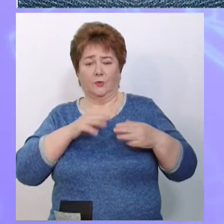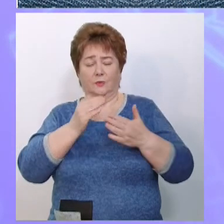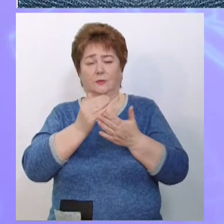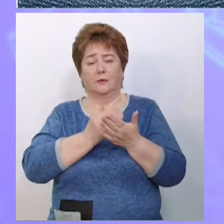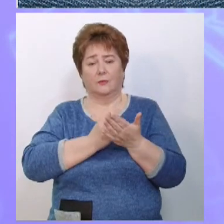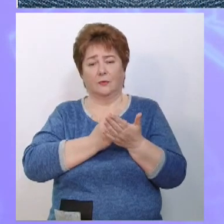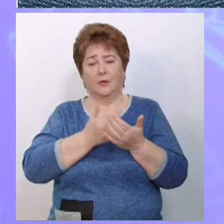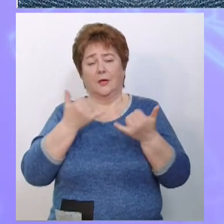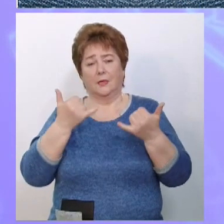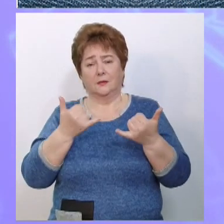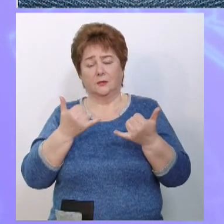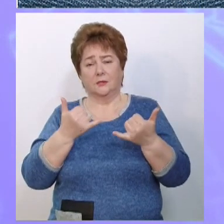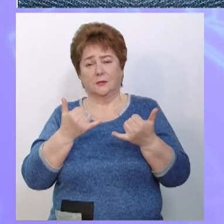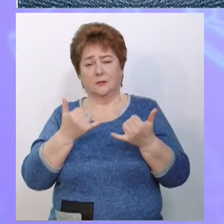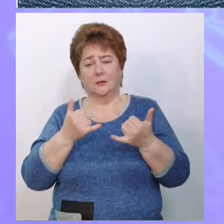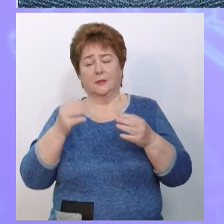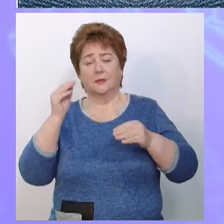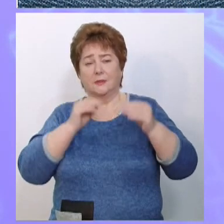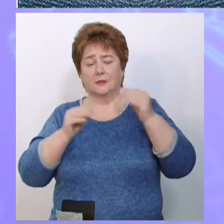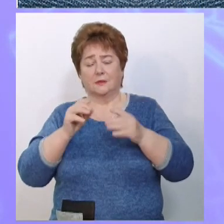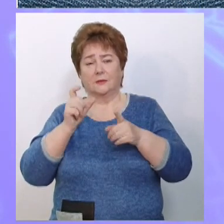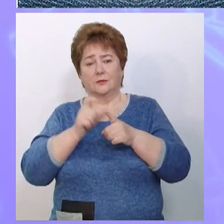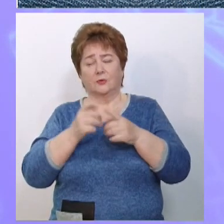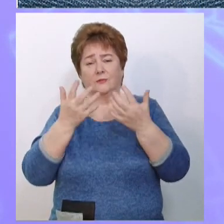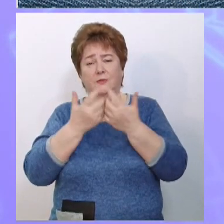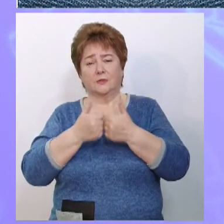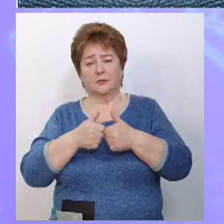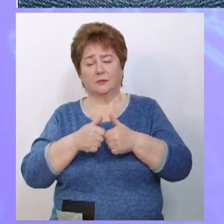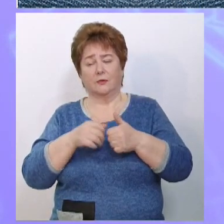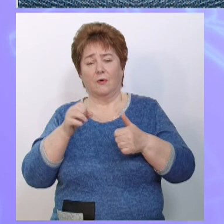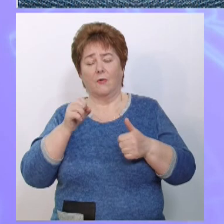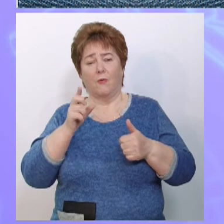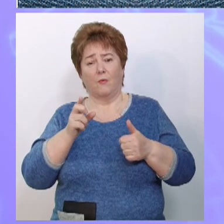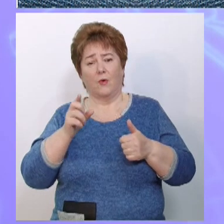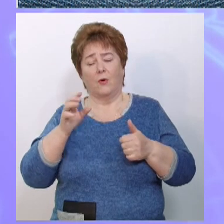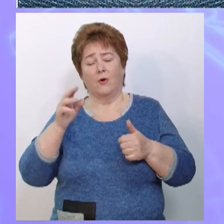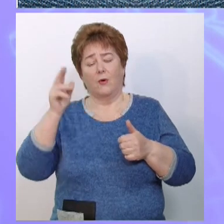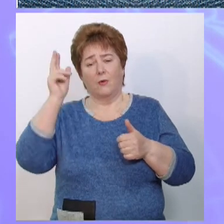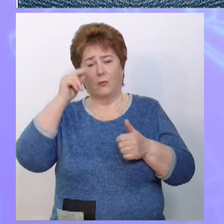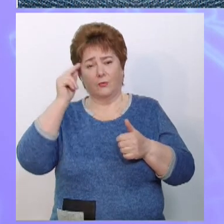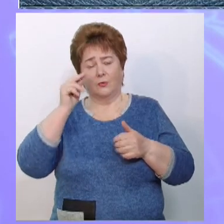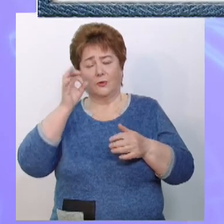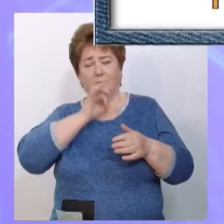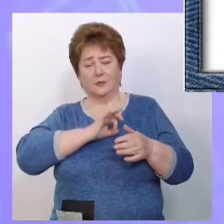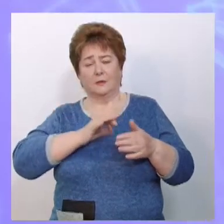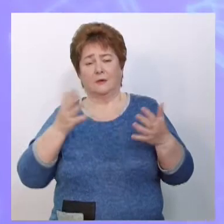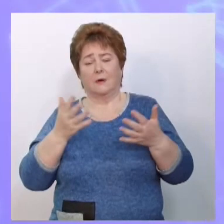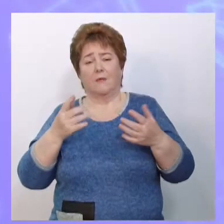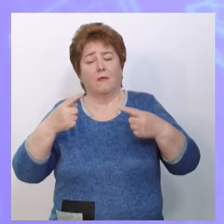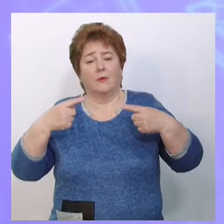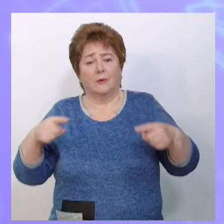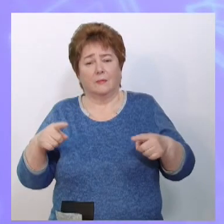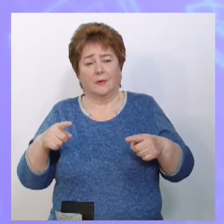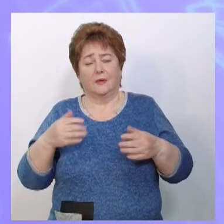уроке, а теперь составьте словосочетание об уроке, используя